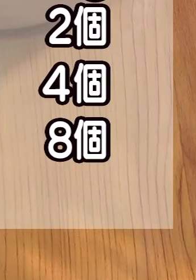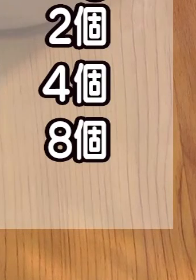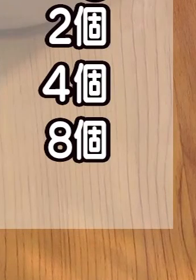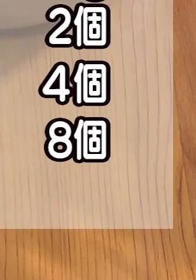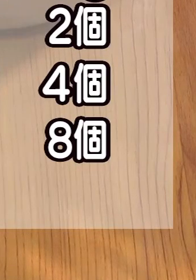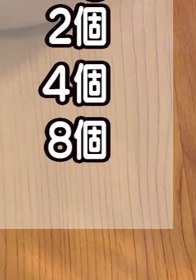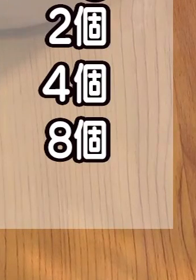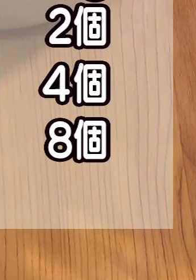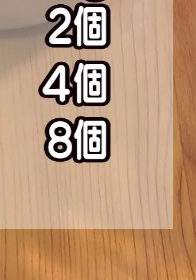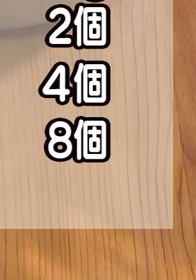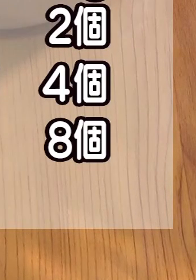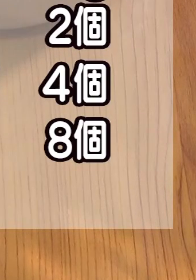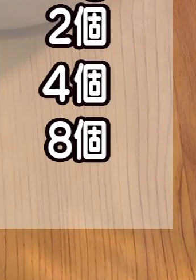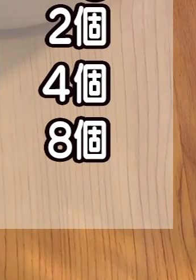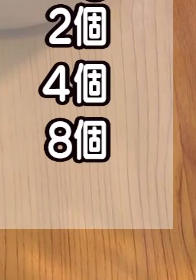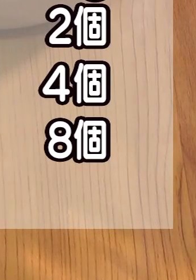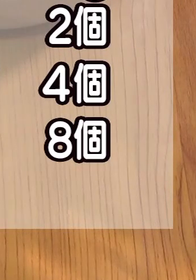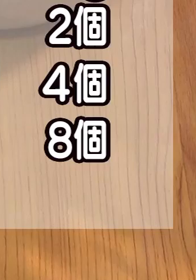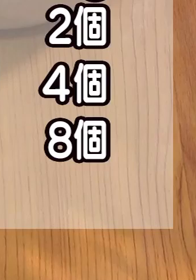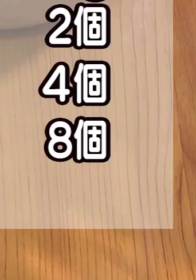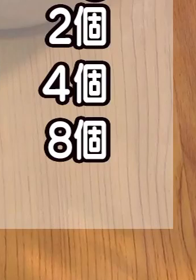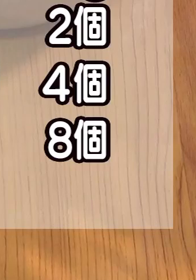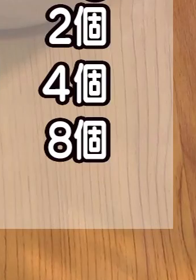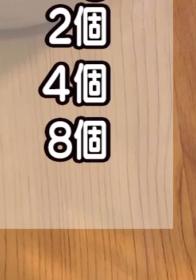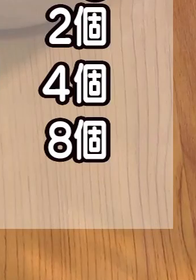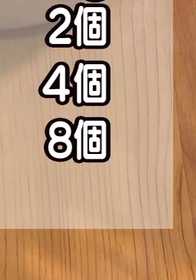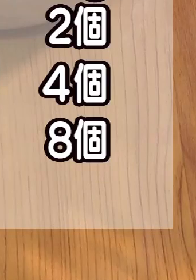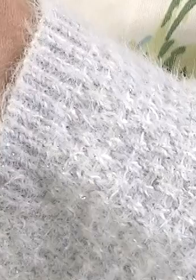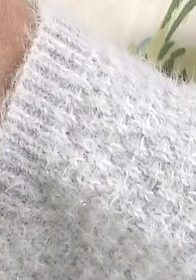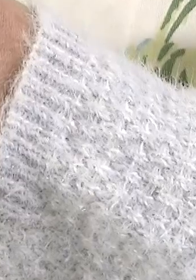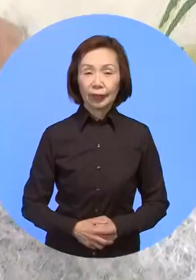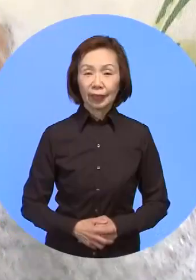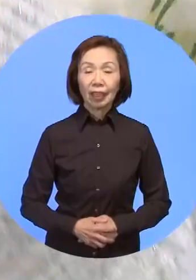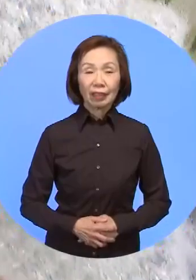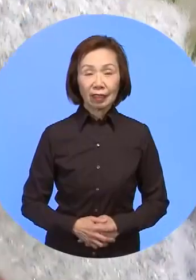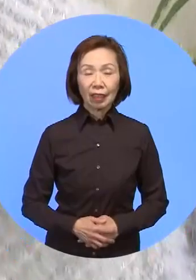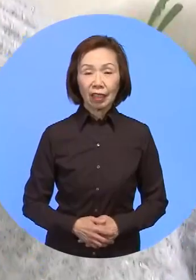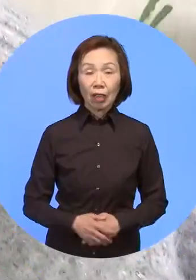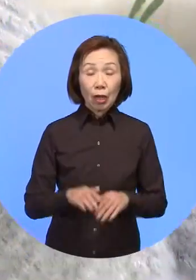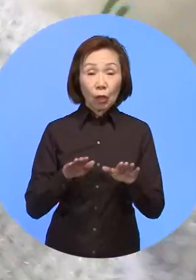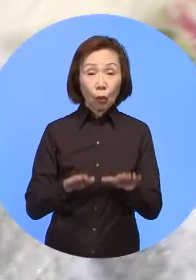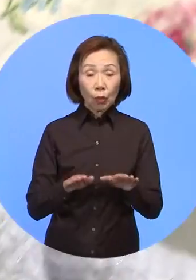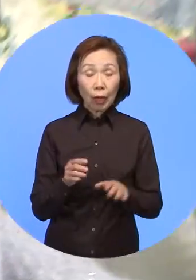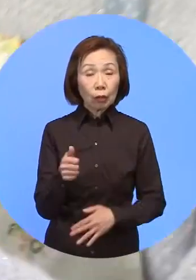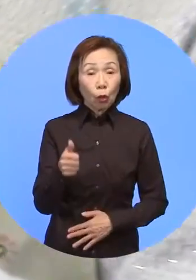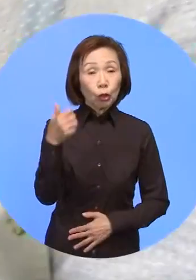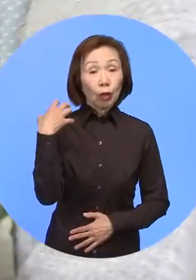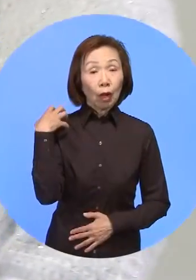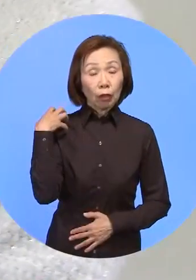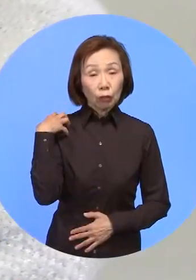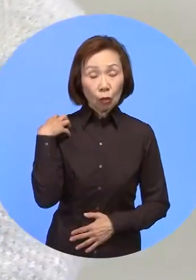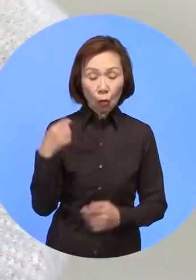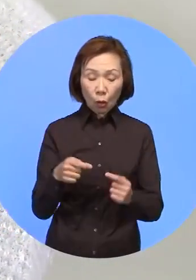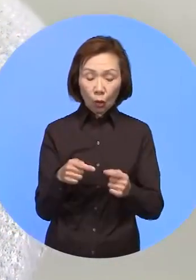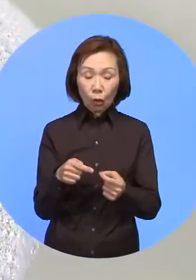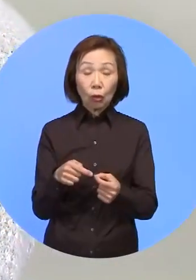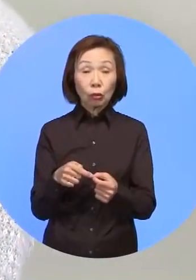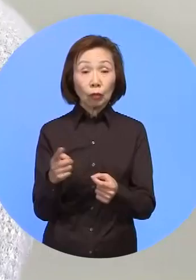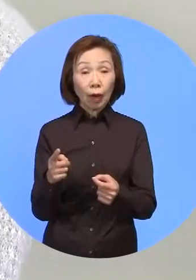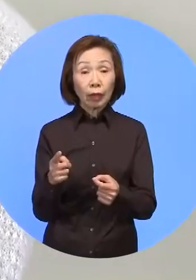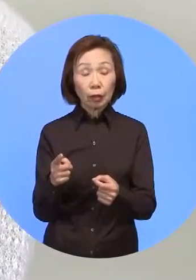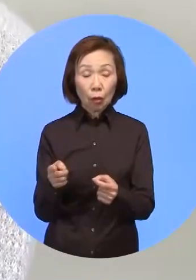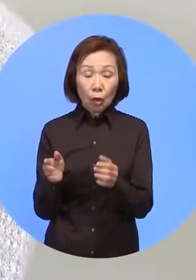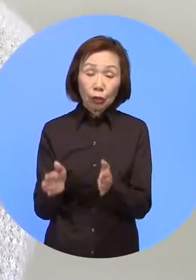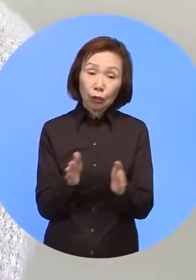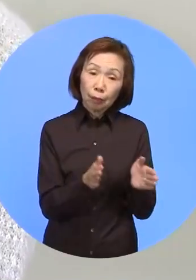5mm ぐらいの厚さ、里芋は 1cm ぐらいの輪切りにします。 先生、今回の主役であるすいたくわいは